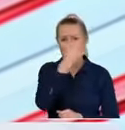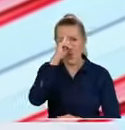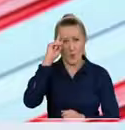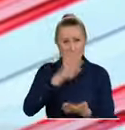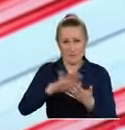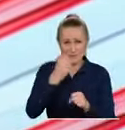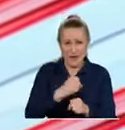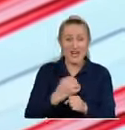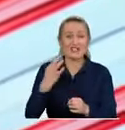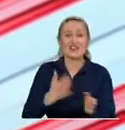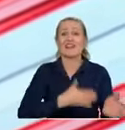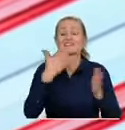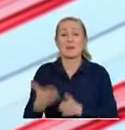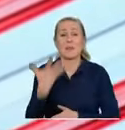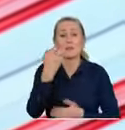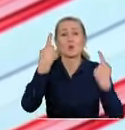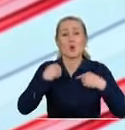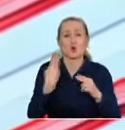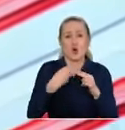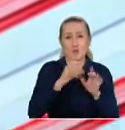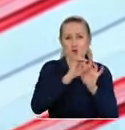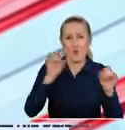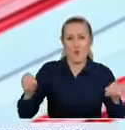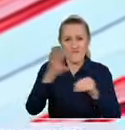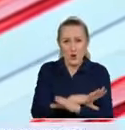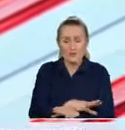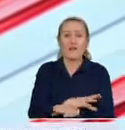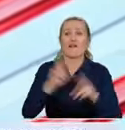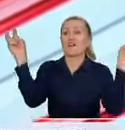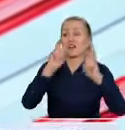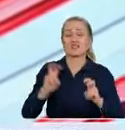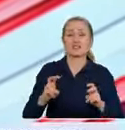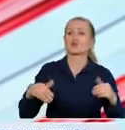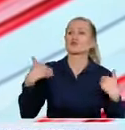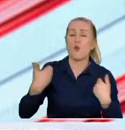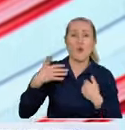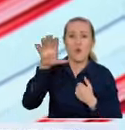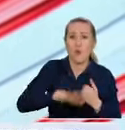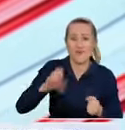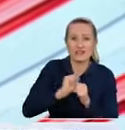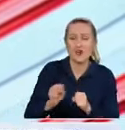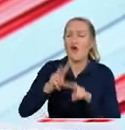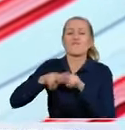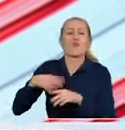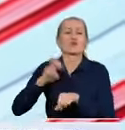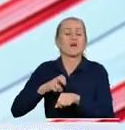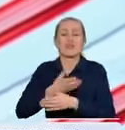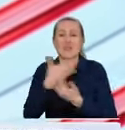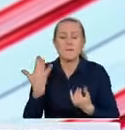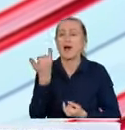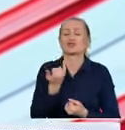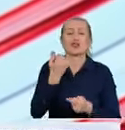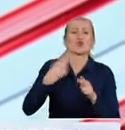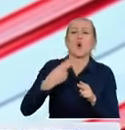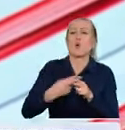kolejne 500 przypadków zarażenia koronawirusem, kryzys w ochronie zdrowia, nie ma funduszu medycznego, dzieci chore na choroby rzadkie